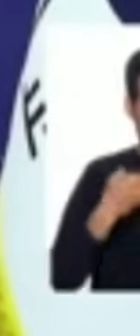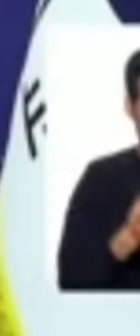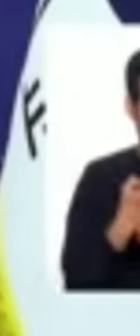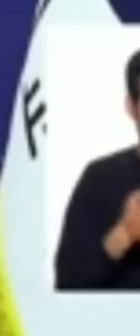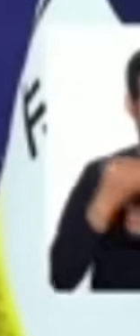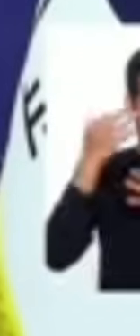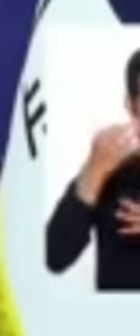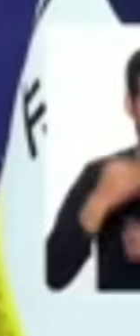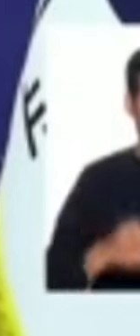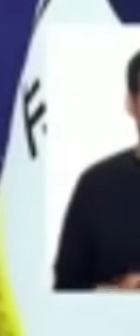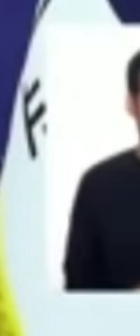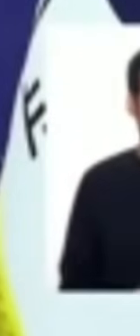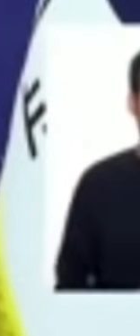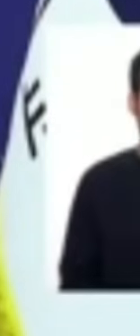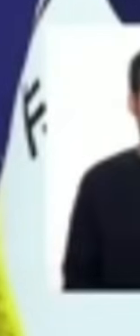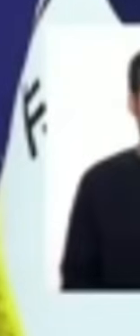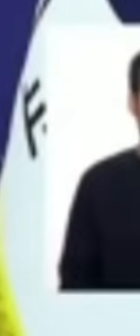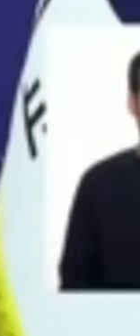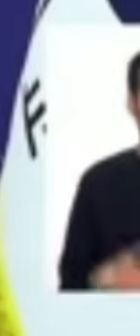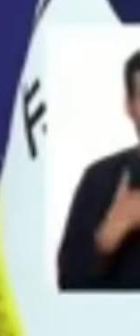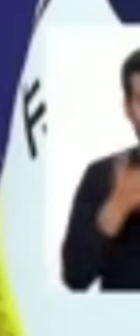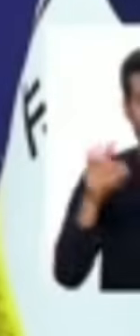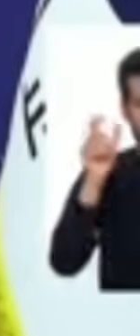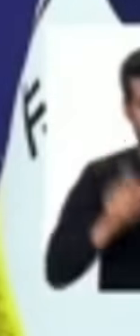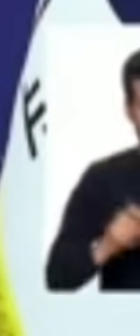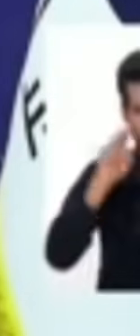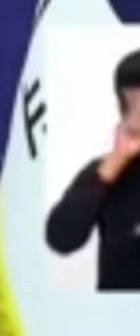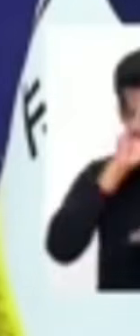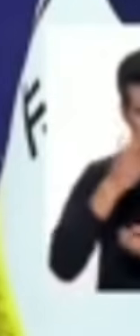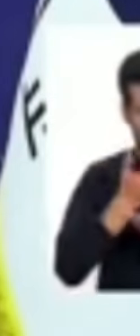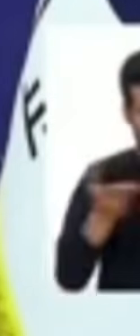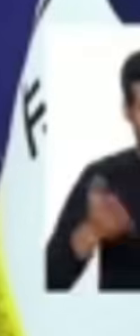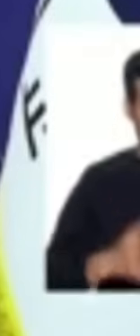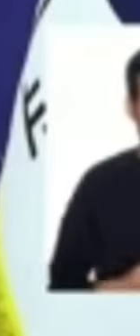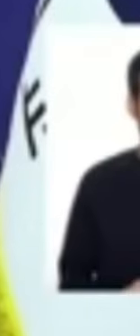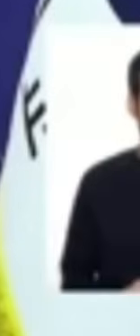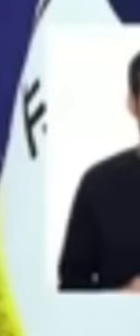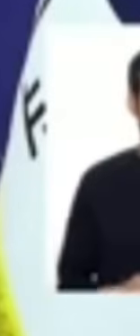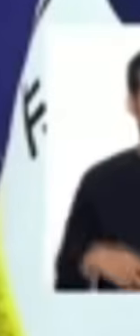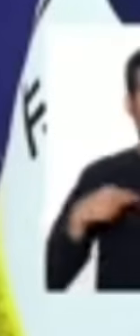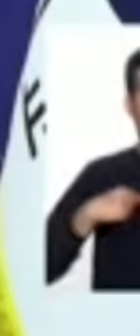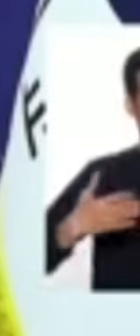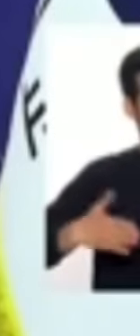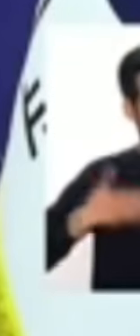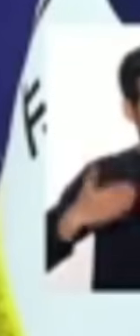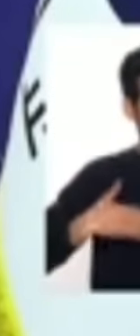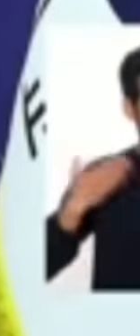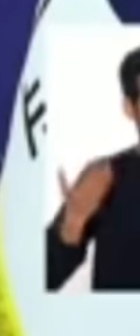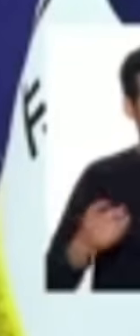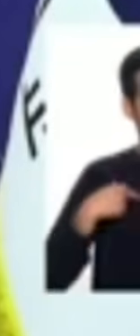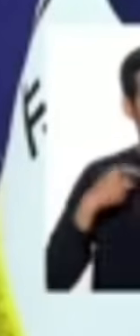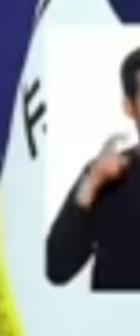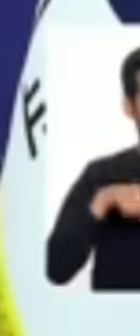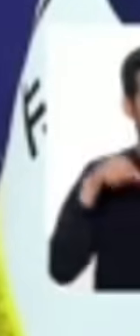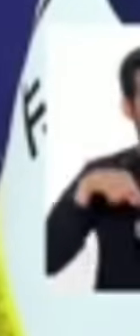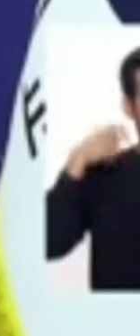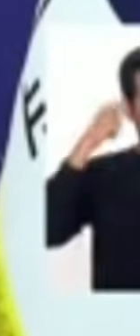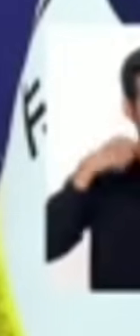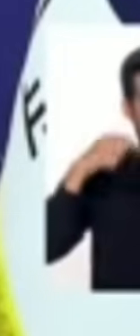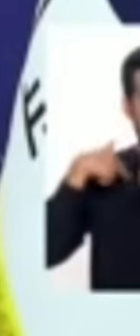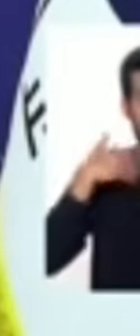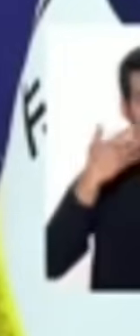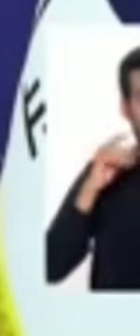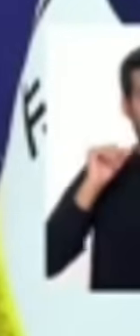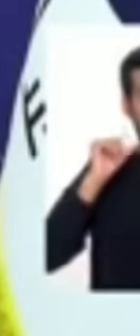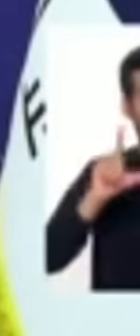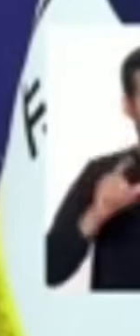페루 국민 여러분 장관님, 페루의 태평양 동맹 의장국 수임을 축하하는 뜻깊은 자리에 의장국 수 영상으로 동참하게